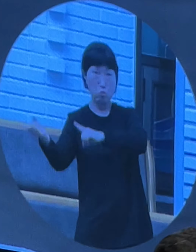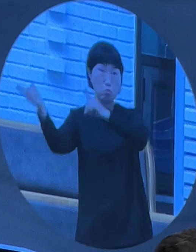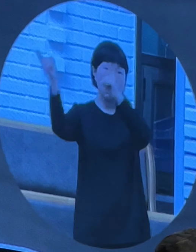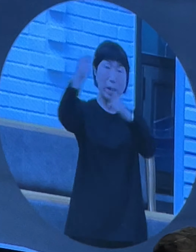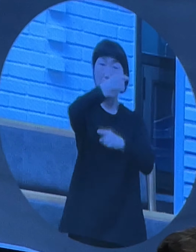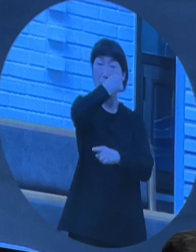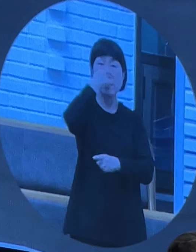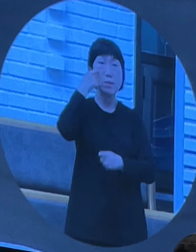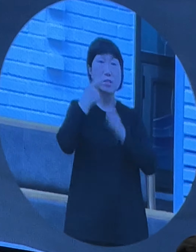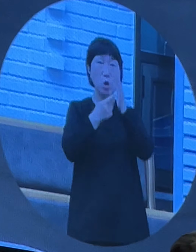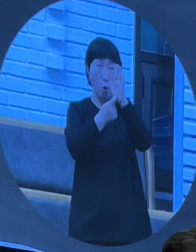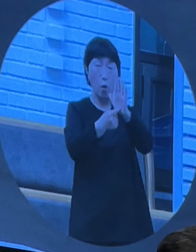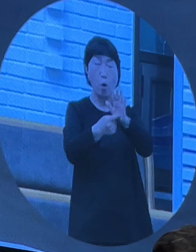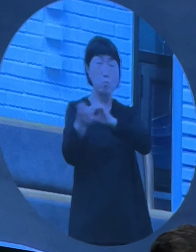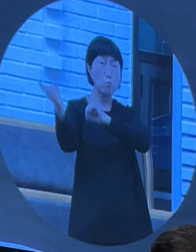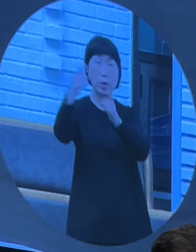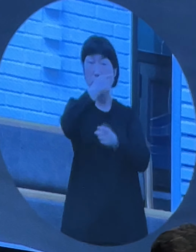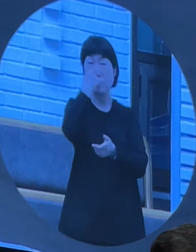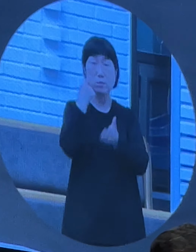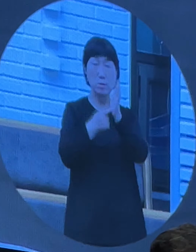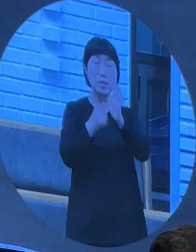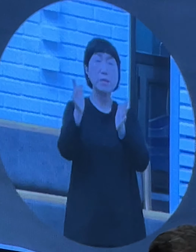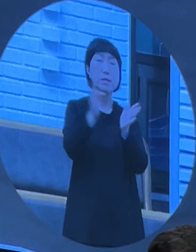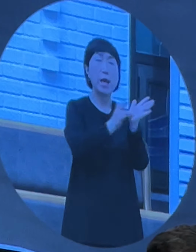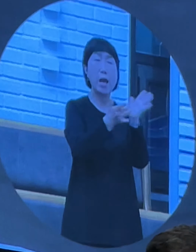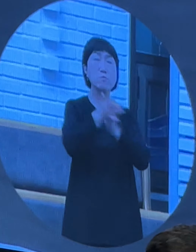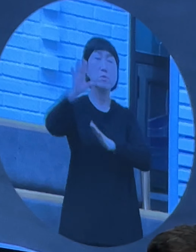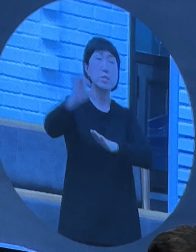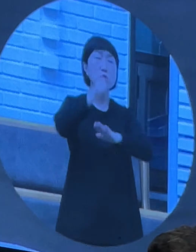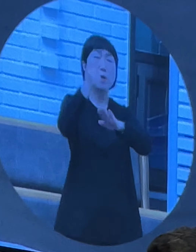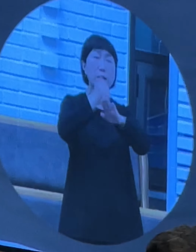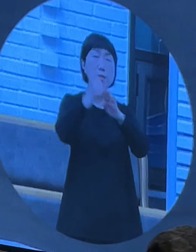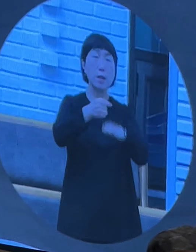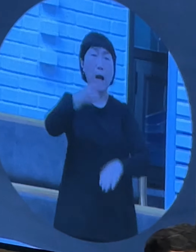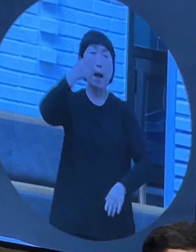증거, 그리고 그 부활의 증거를 예수 그리스도 안에서 봅니다. 예수